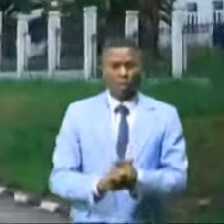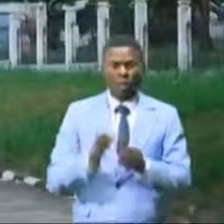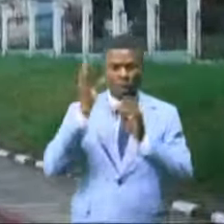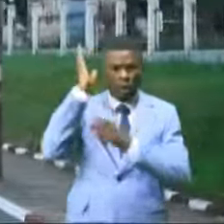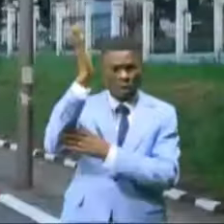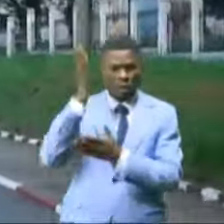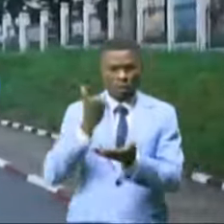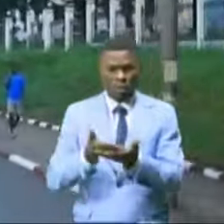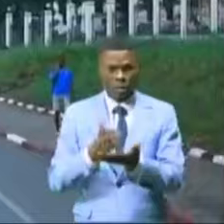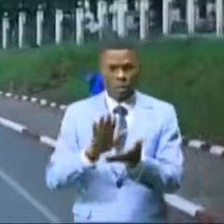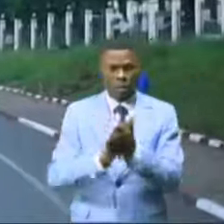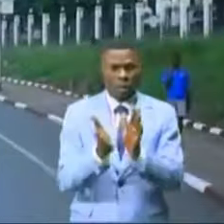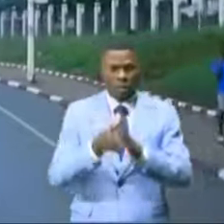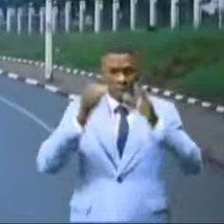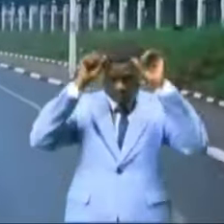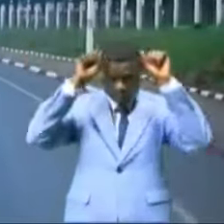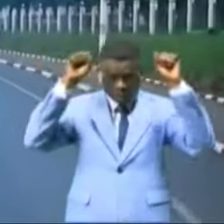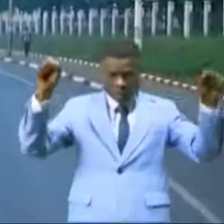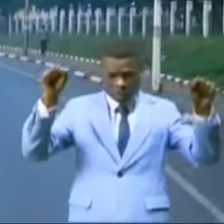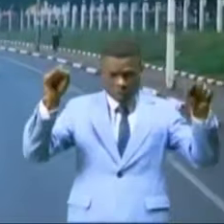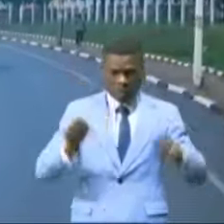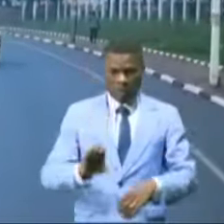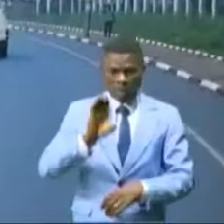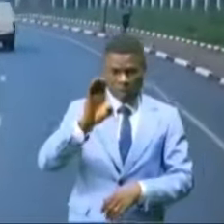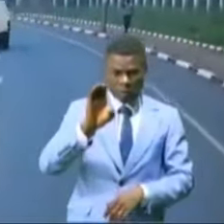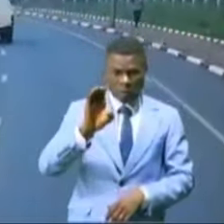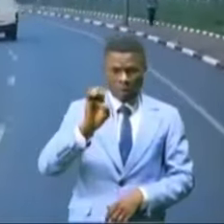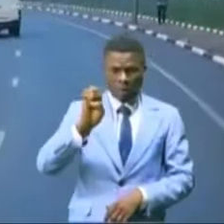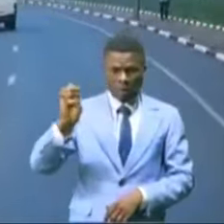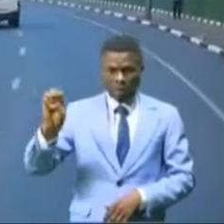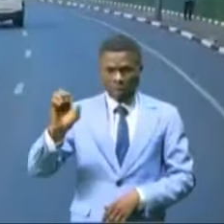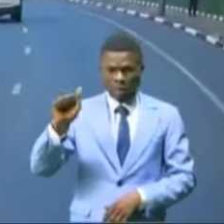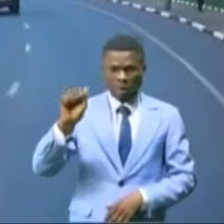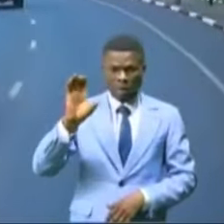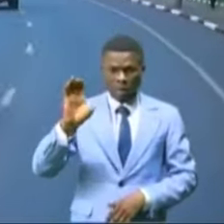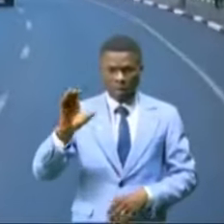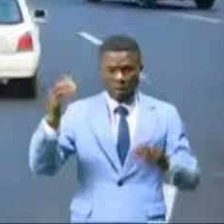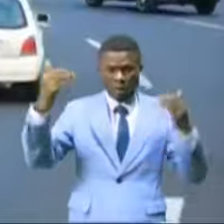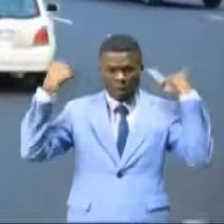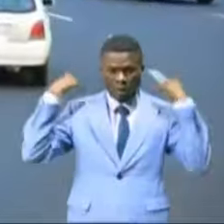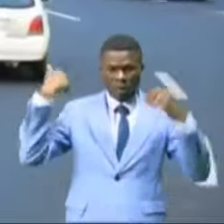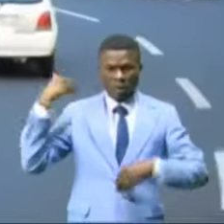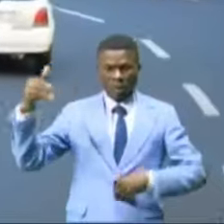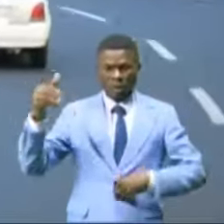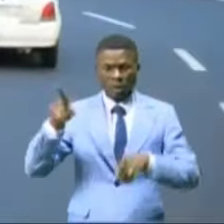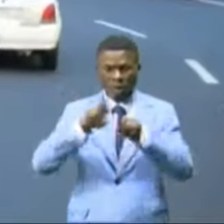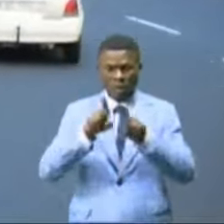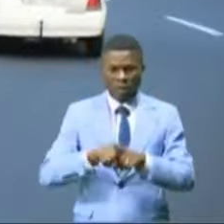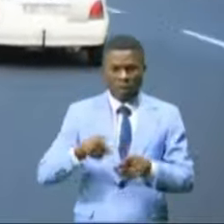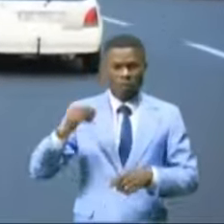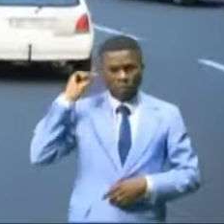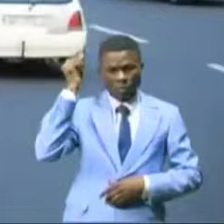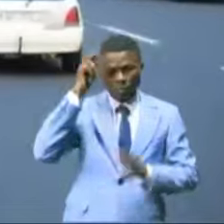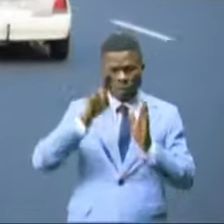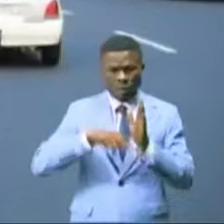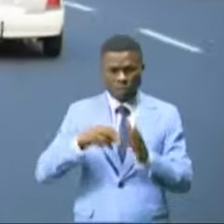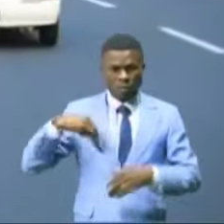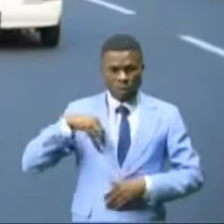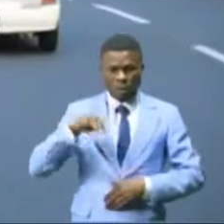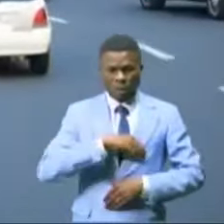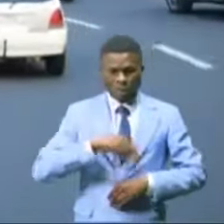sommets la présidence tournante de la CEAC, les chefs d'État et des gouvernements membres de cette